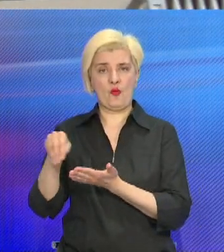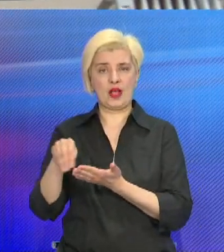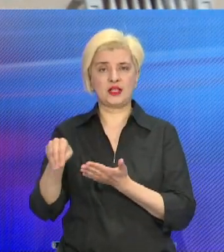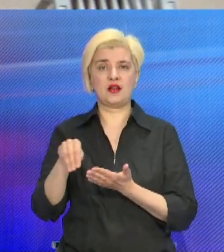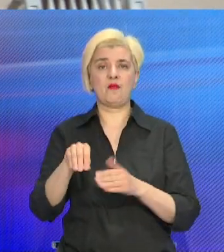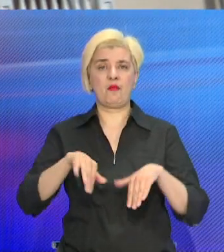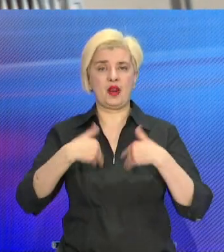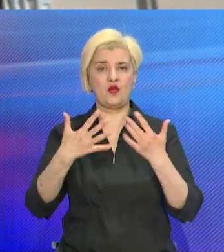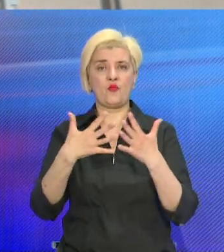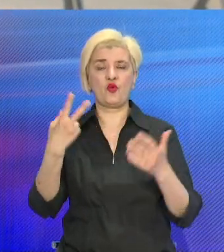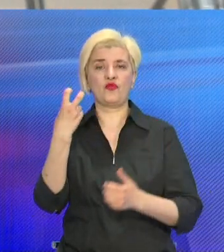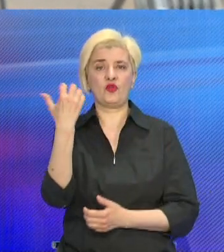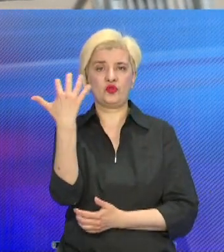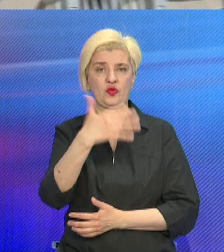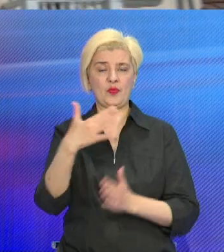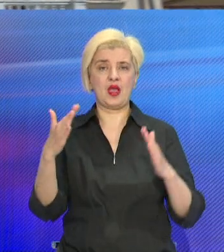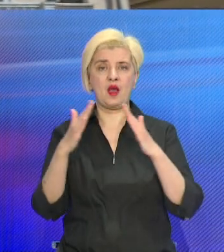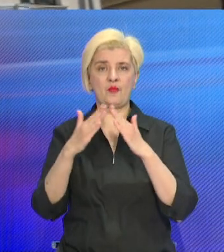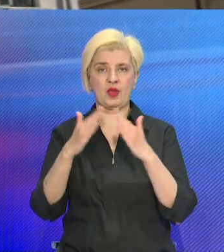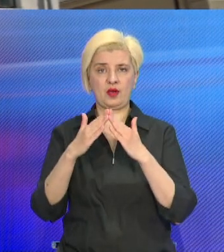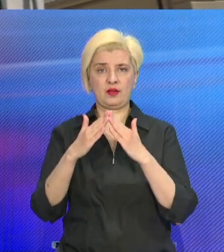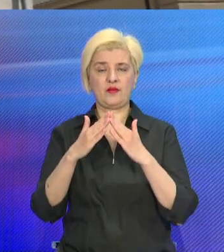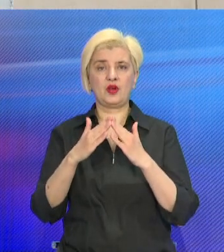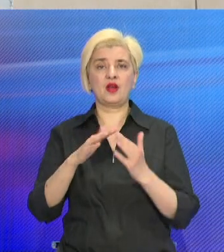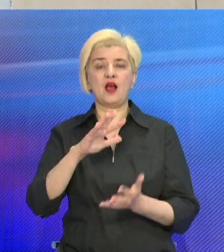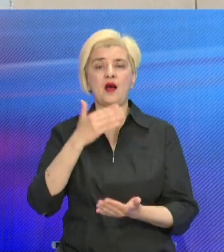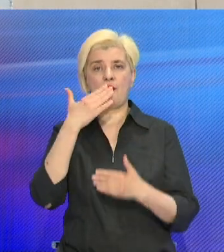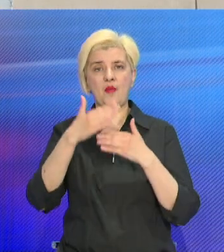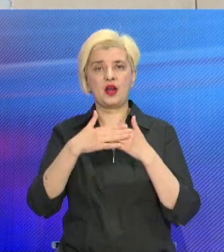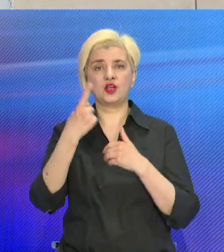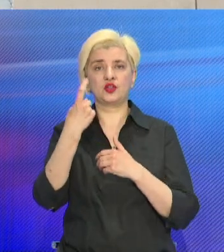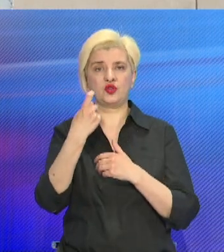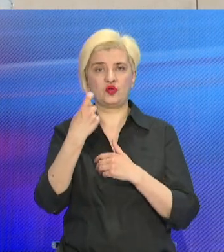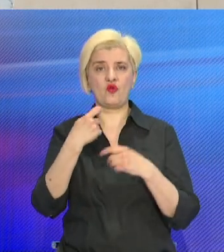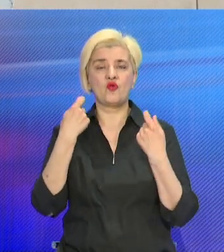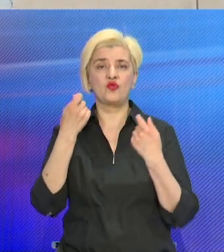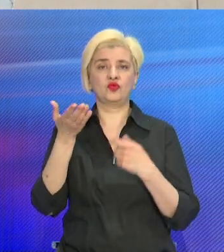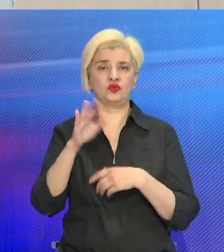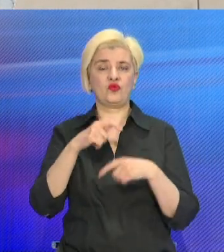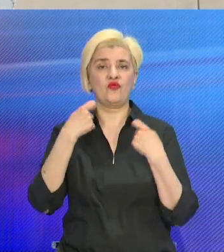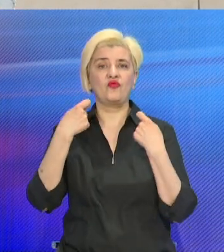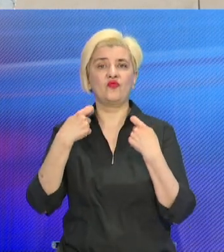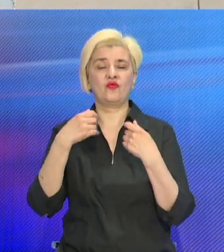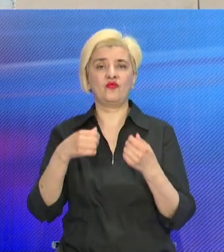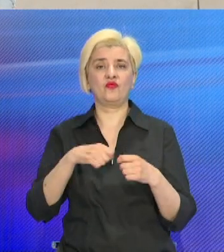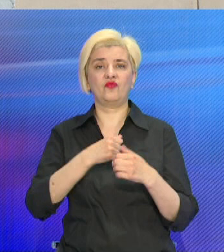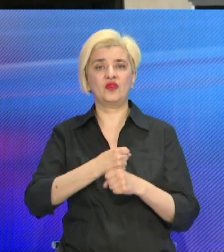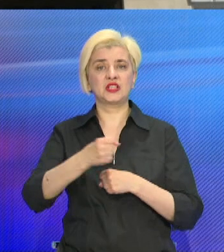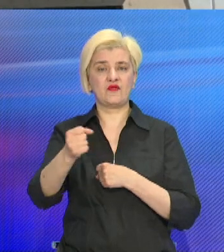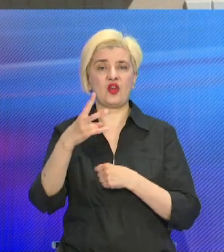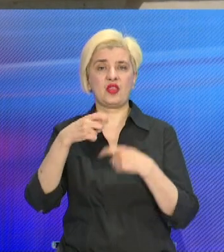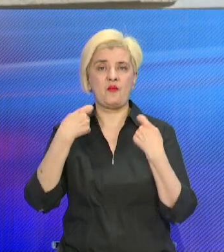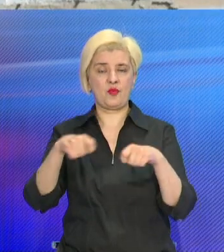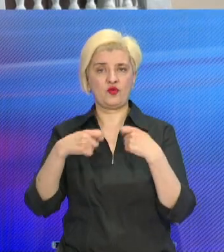больше за 250 объектов нерухомой маёмости. Амаль 100 лотов выставляют на продаж у першиню. До прикладу, в Гродне это